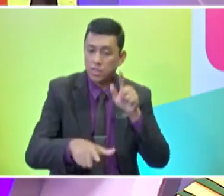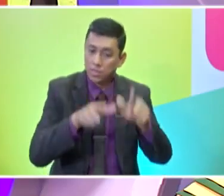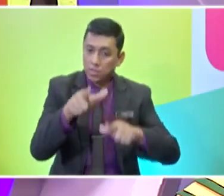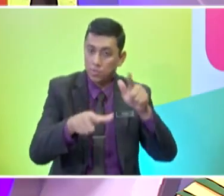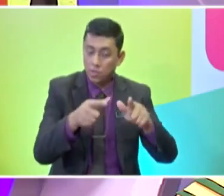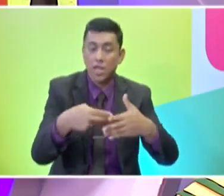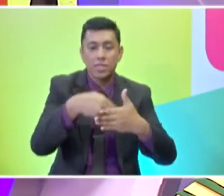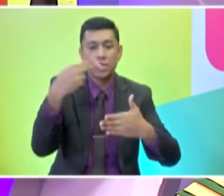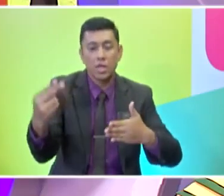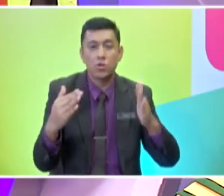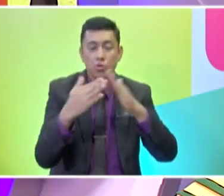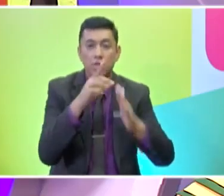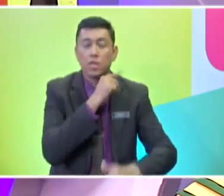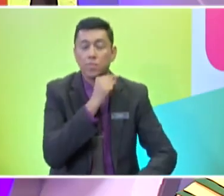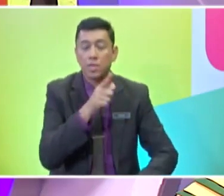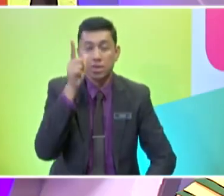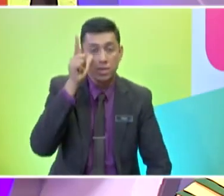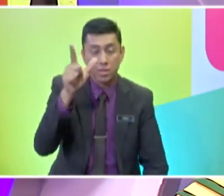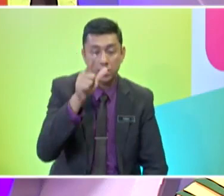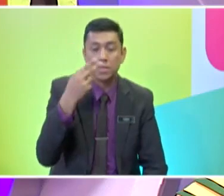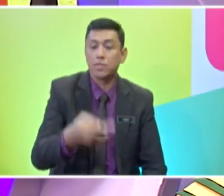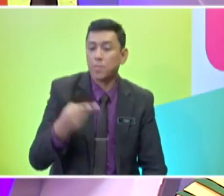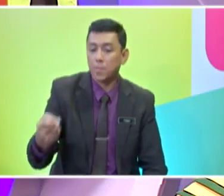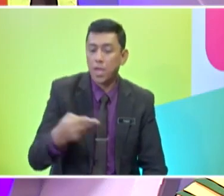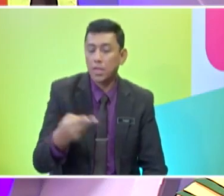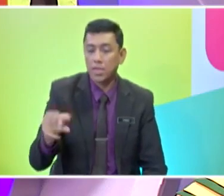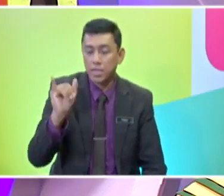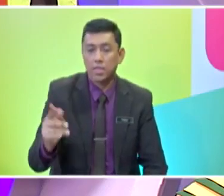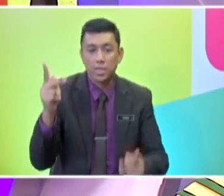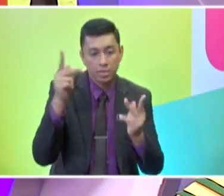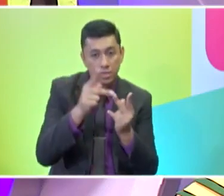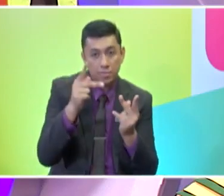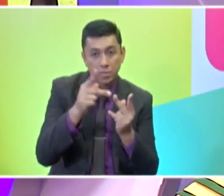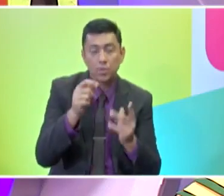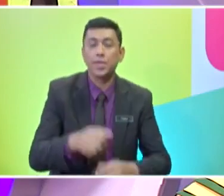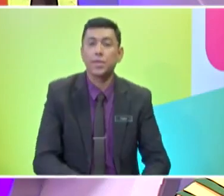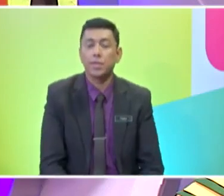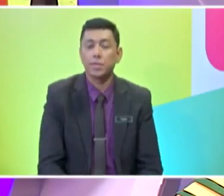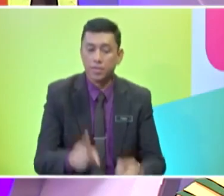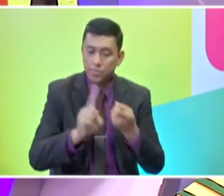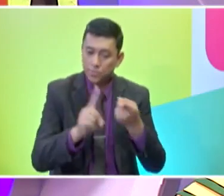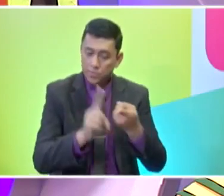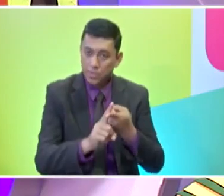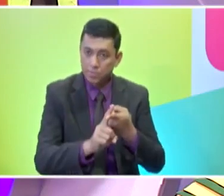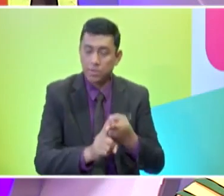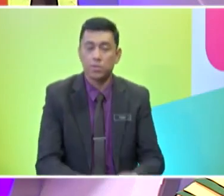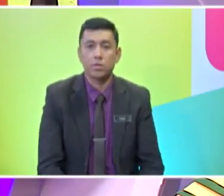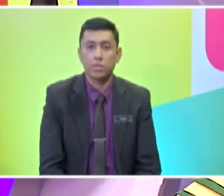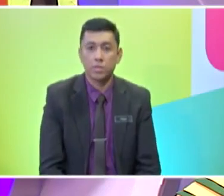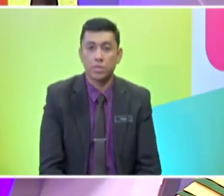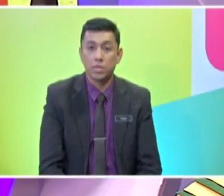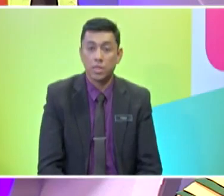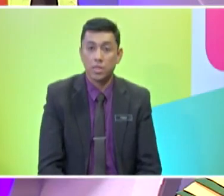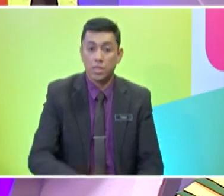burung Jom kita lihat apakah bahan-bahan yang sesuai untuk kita hasilkannya Oke pertama kali sudah tentulah kota